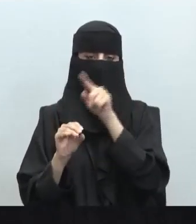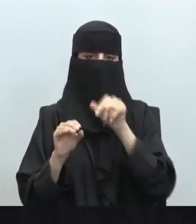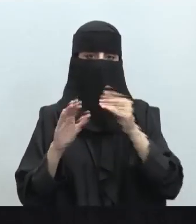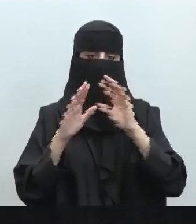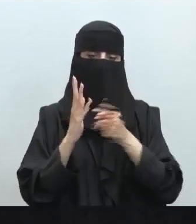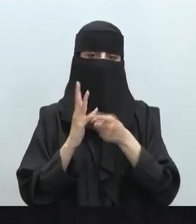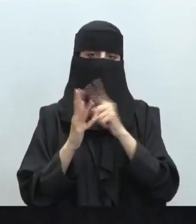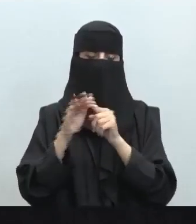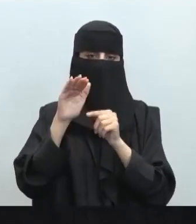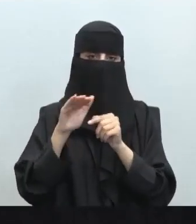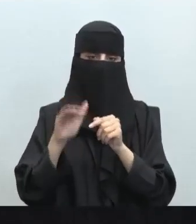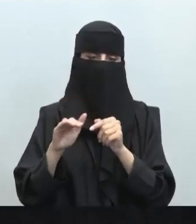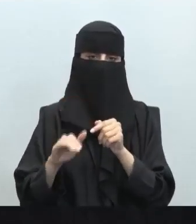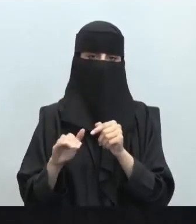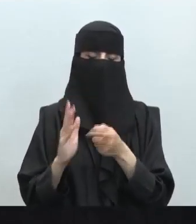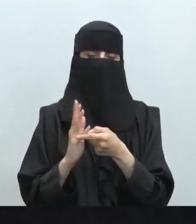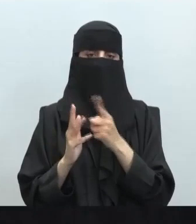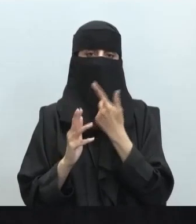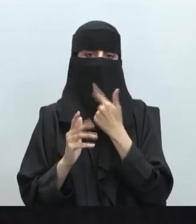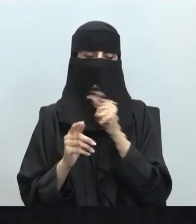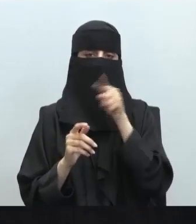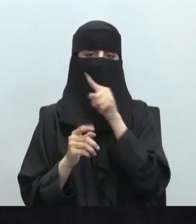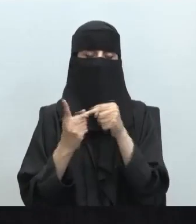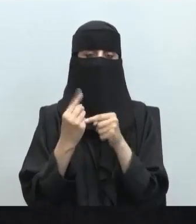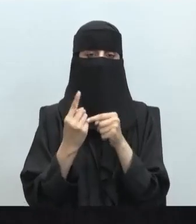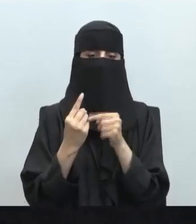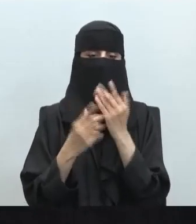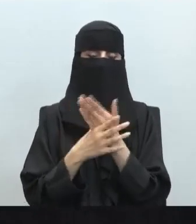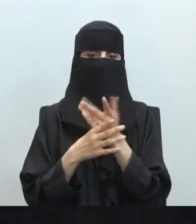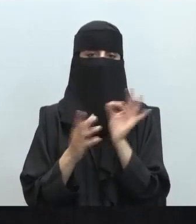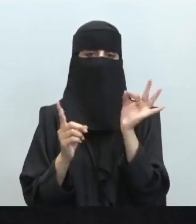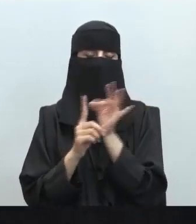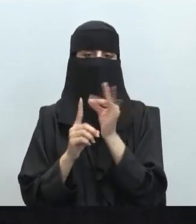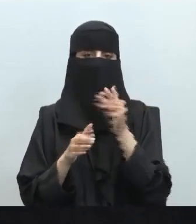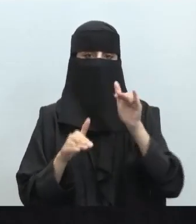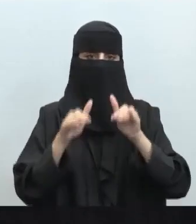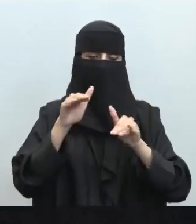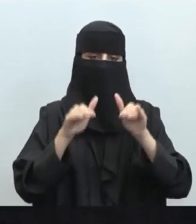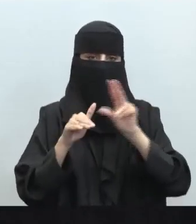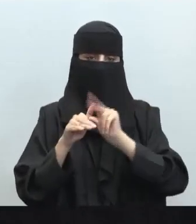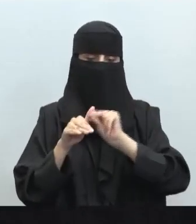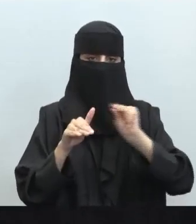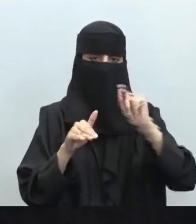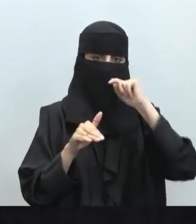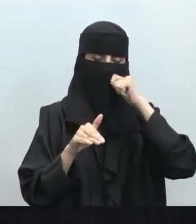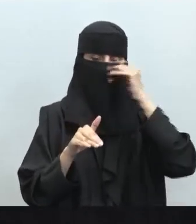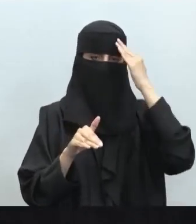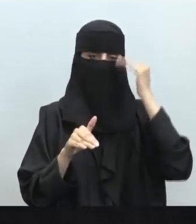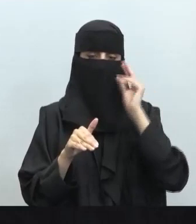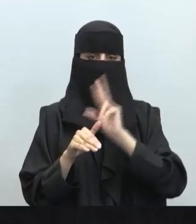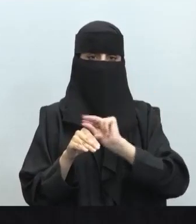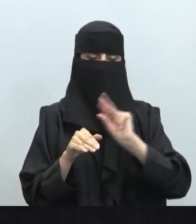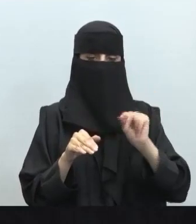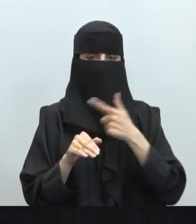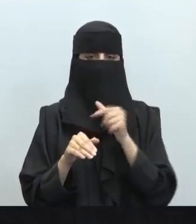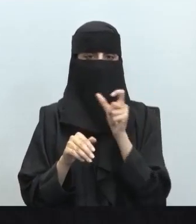يتعطل الانثى سوف تعتمد على كروموسوم واحد هذه العمليه بهدف تعادل هذه الجينات ما بين الذكر وما بين الانثى هذه العمليه